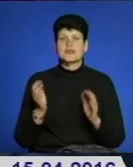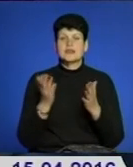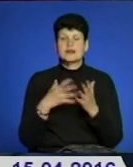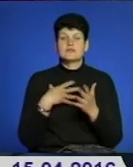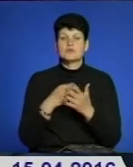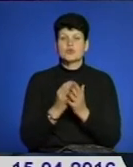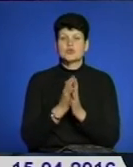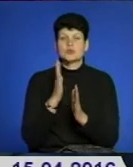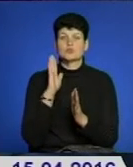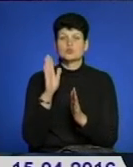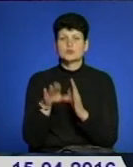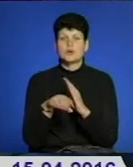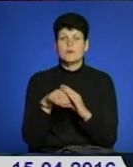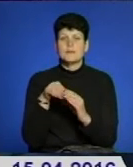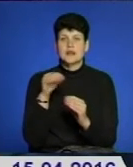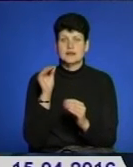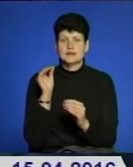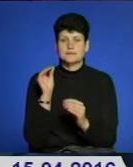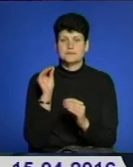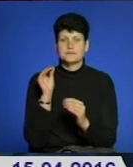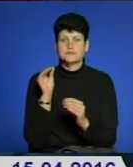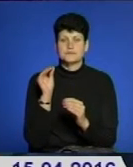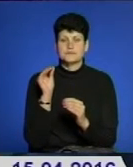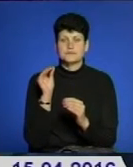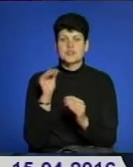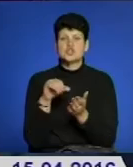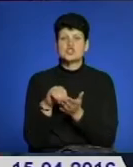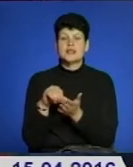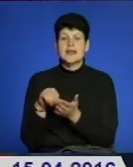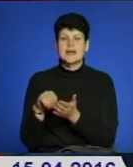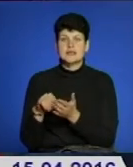свою чергу буде обирати відповідно членів